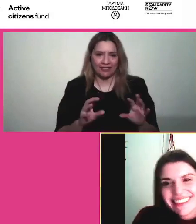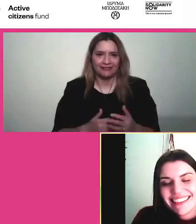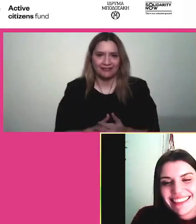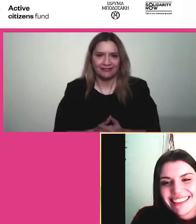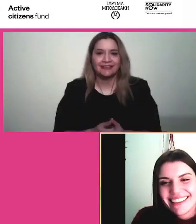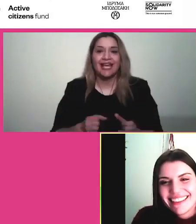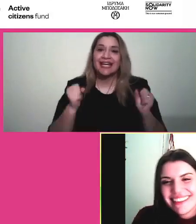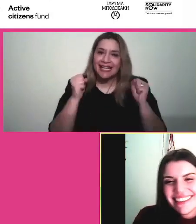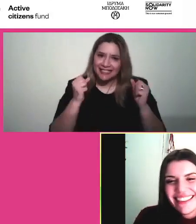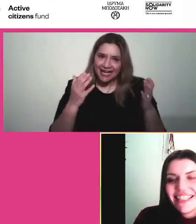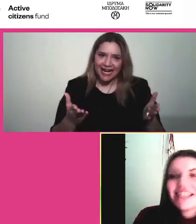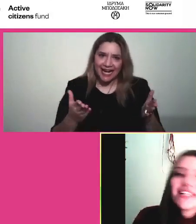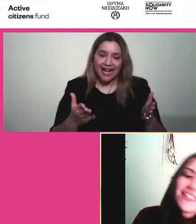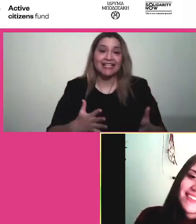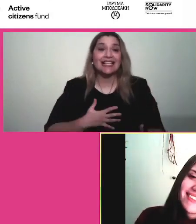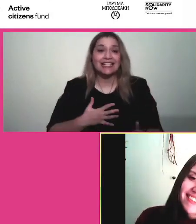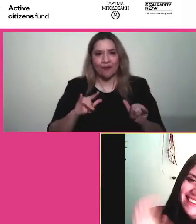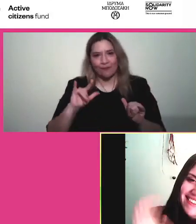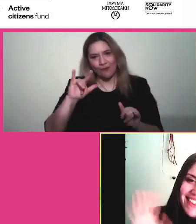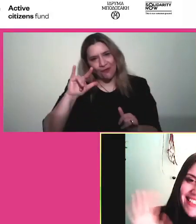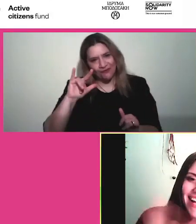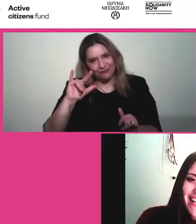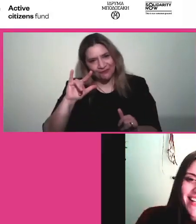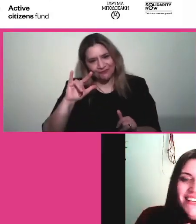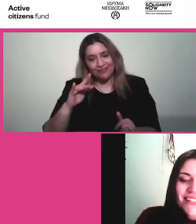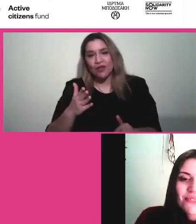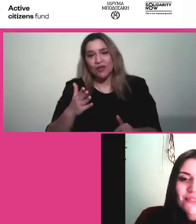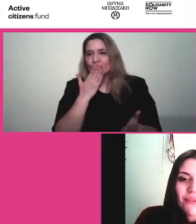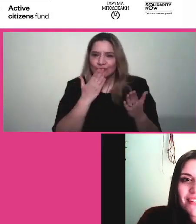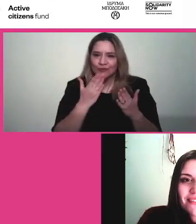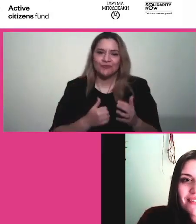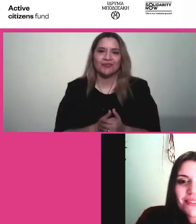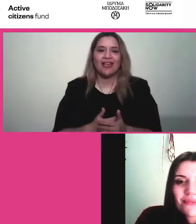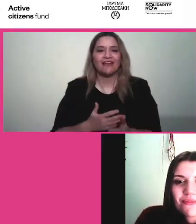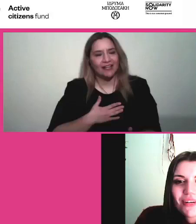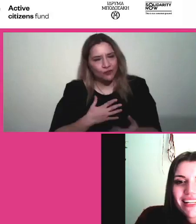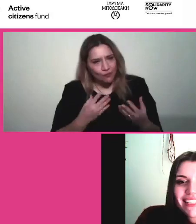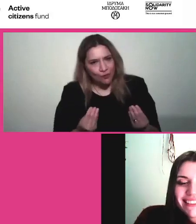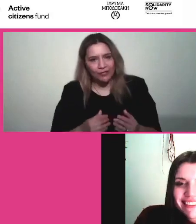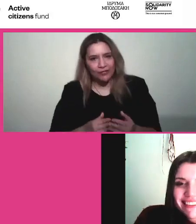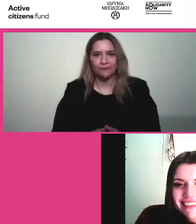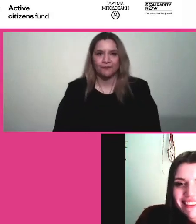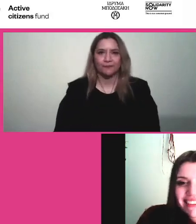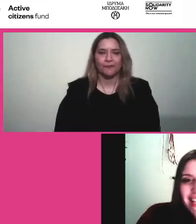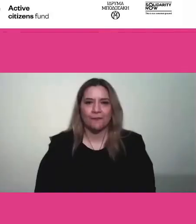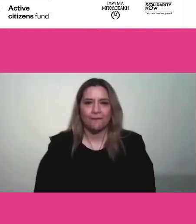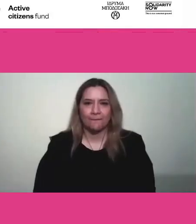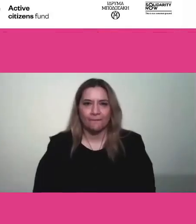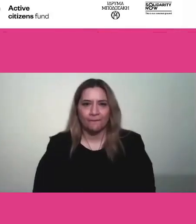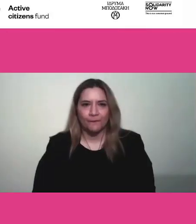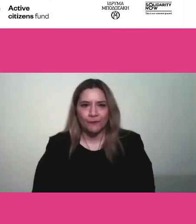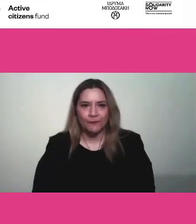είστε καλά. Σας αγαπώ. Φιλάκια πολύ. Ευχαριστούμε πολύ. Ευχαριστούμε πολύ.